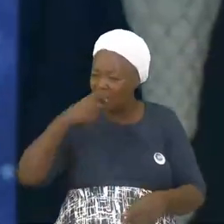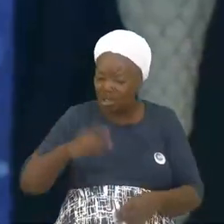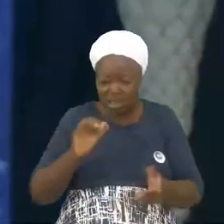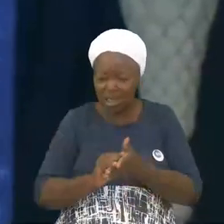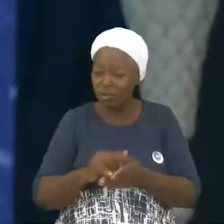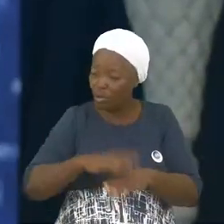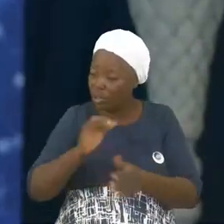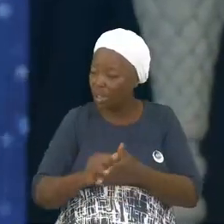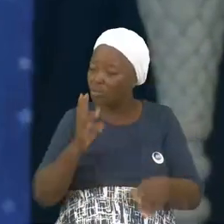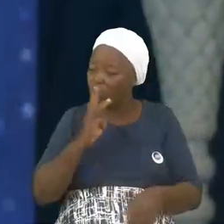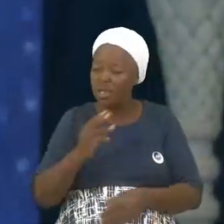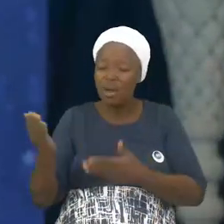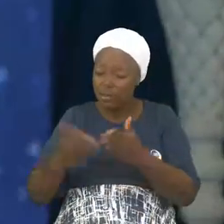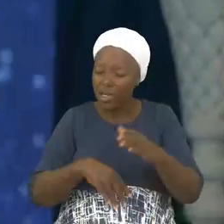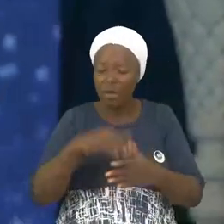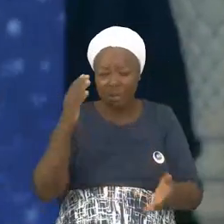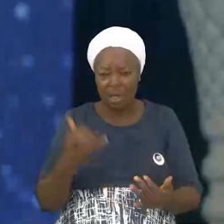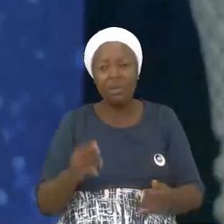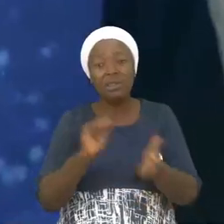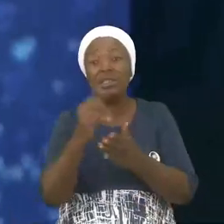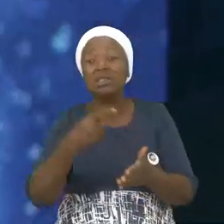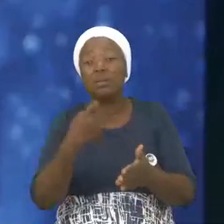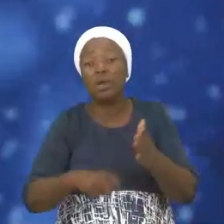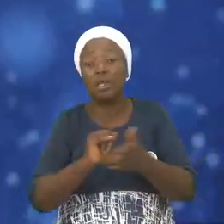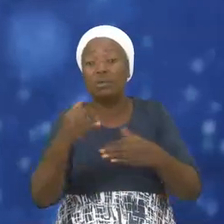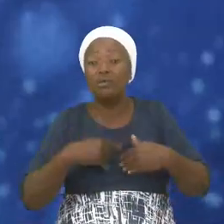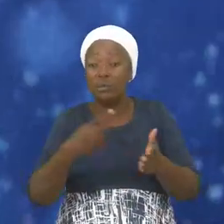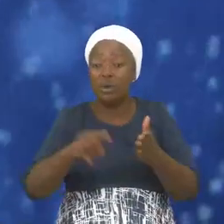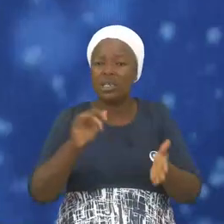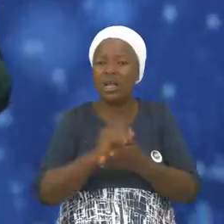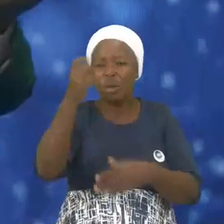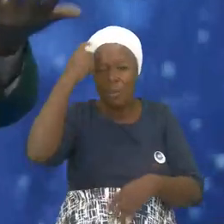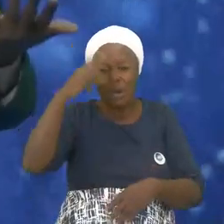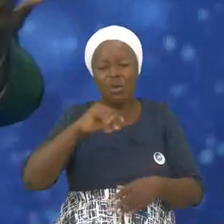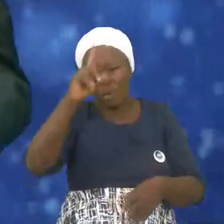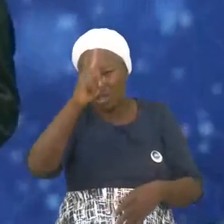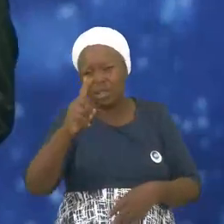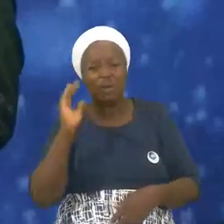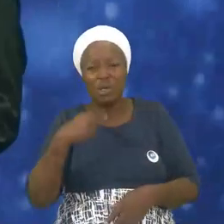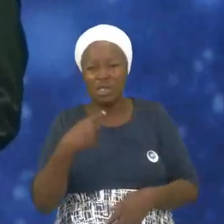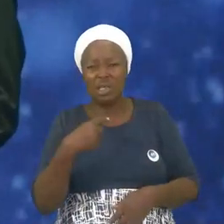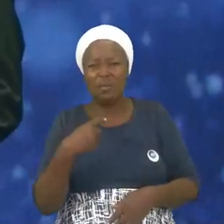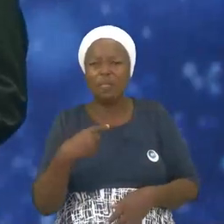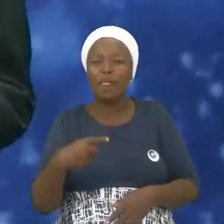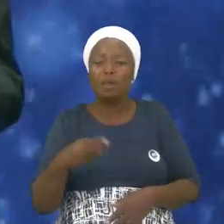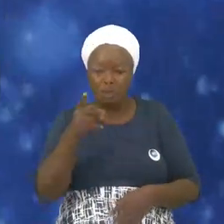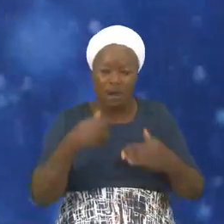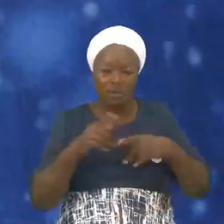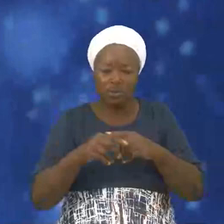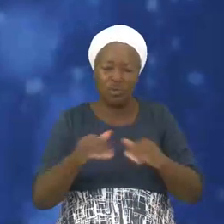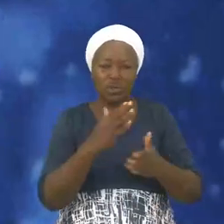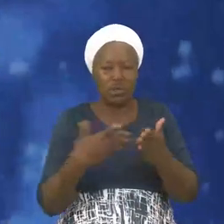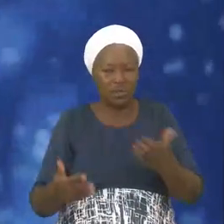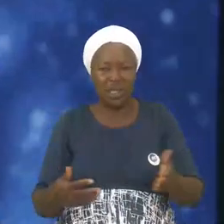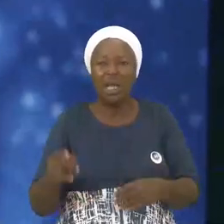des paroles de commandement et décréter sur l'eau, puise maintenant. Ça, c'est le prix que tu payes. Ta